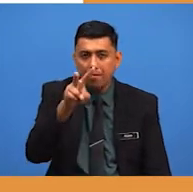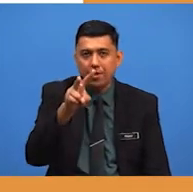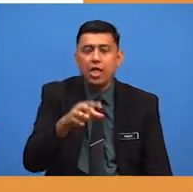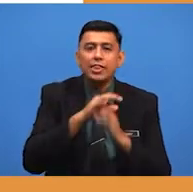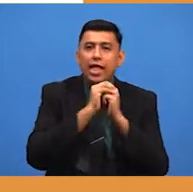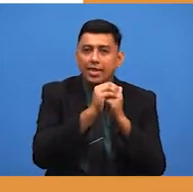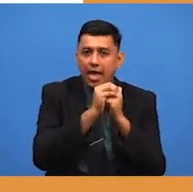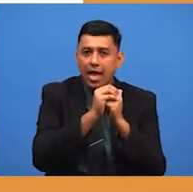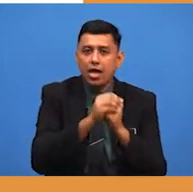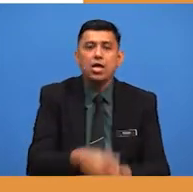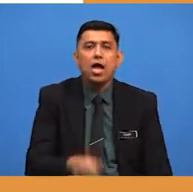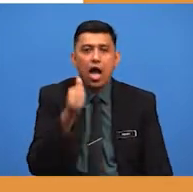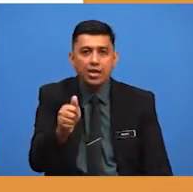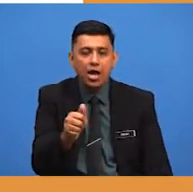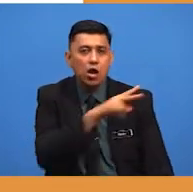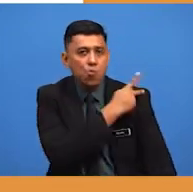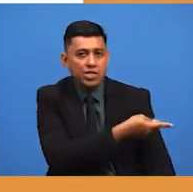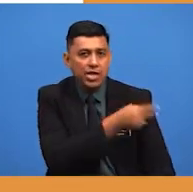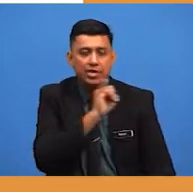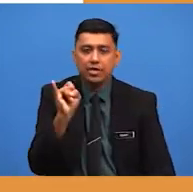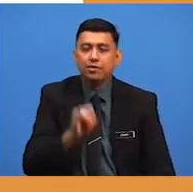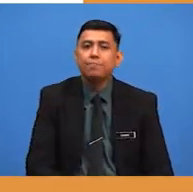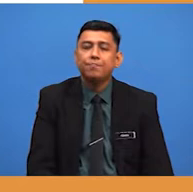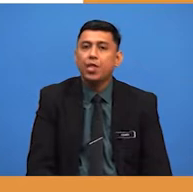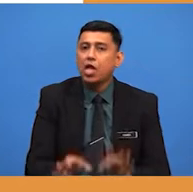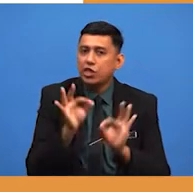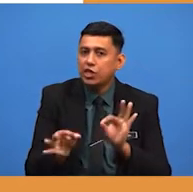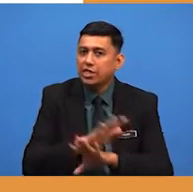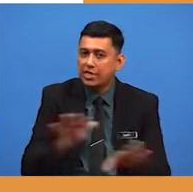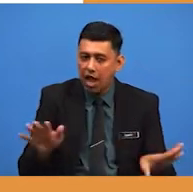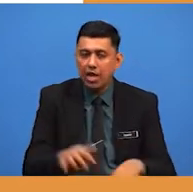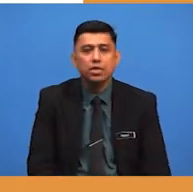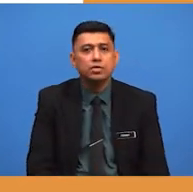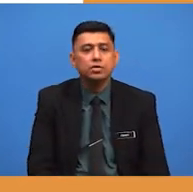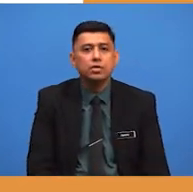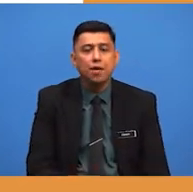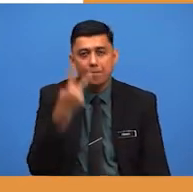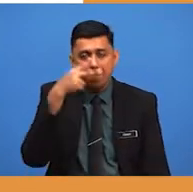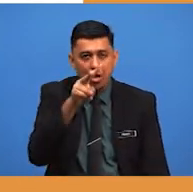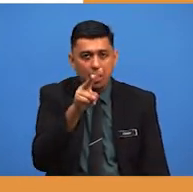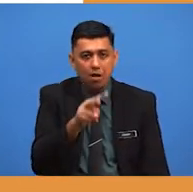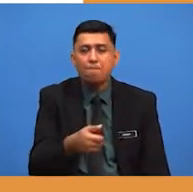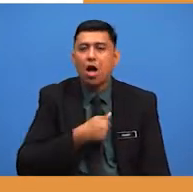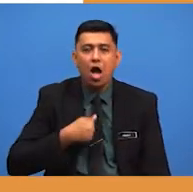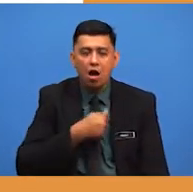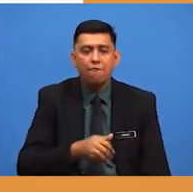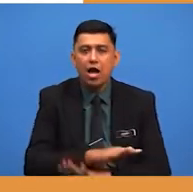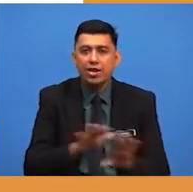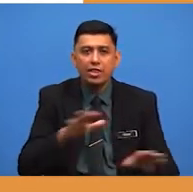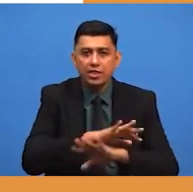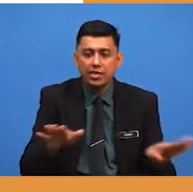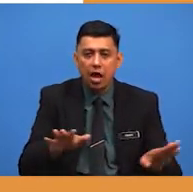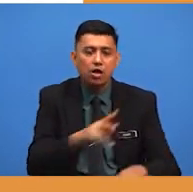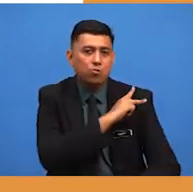paparkan tahniah anda menguasai. Jika tidak, paparkan maaf